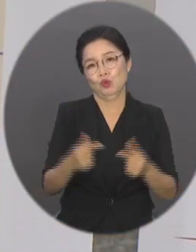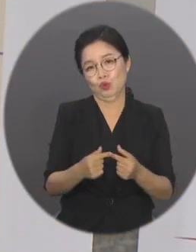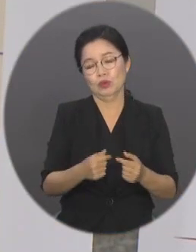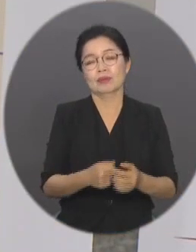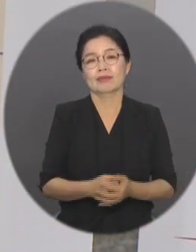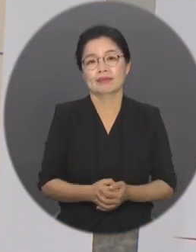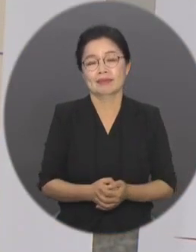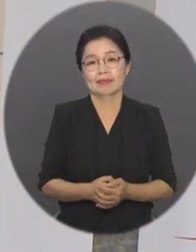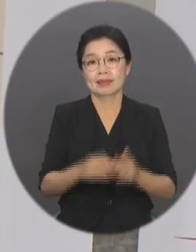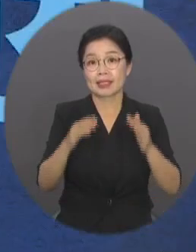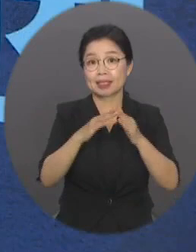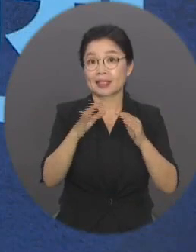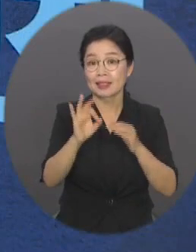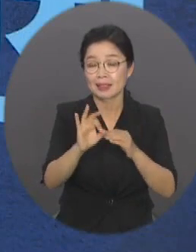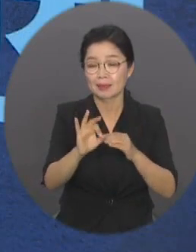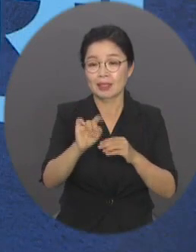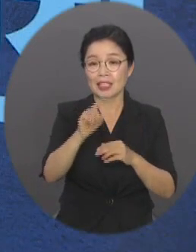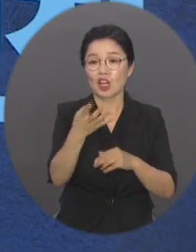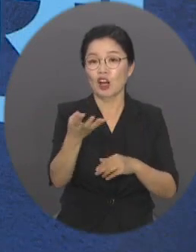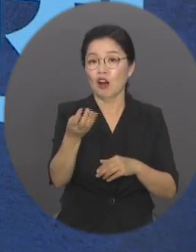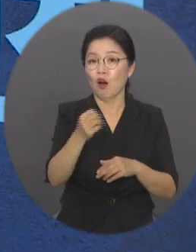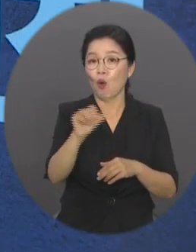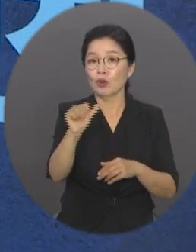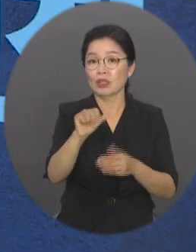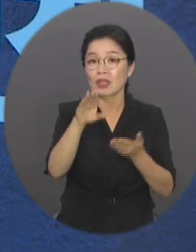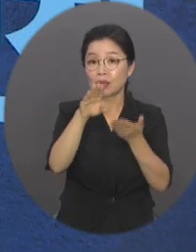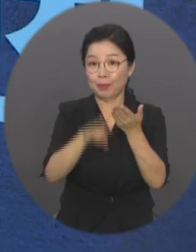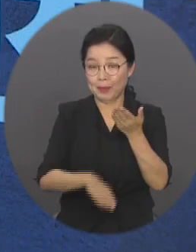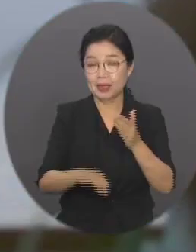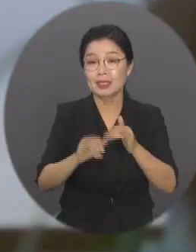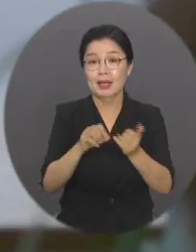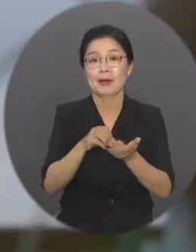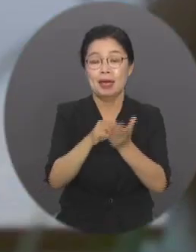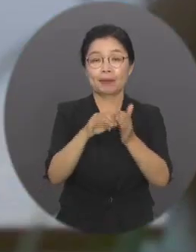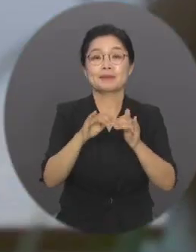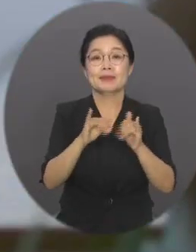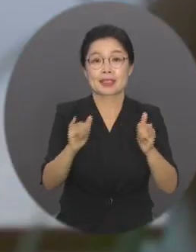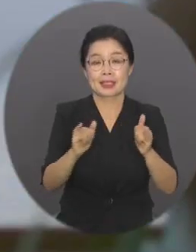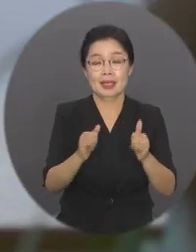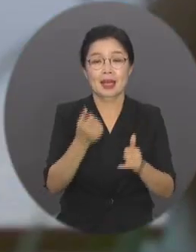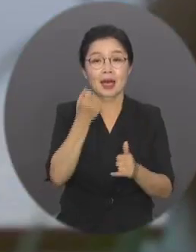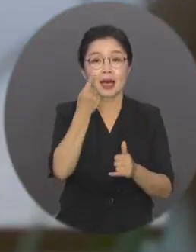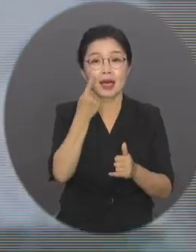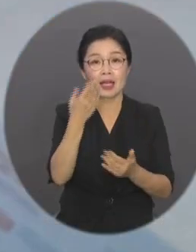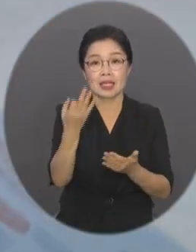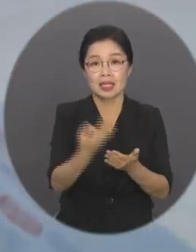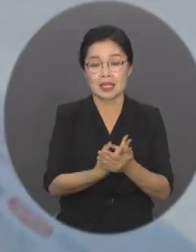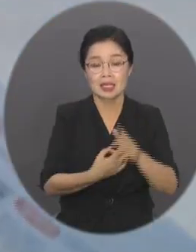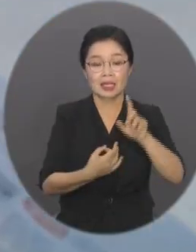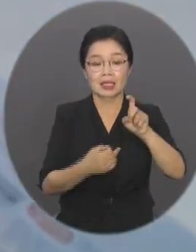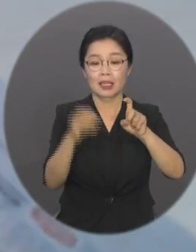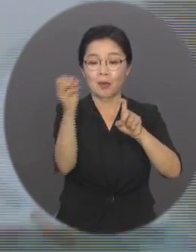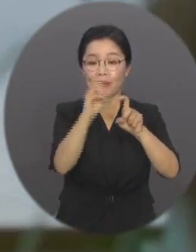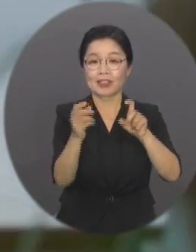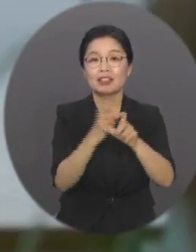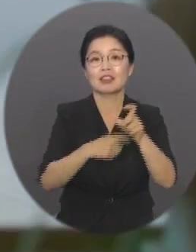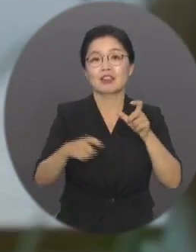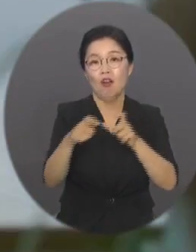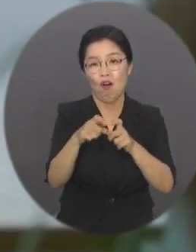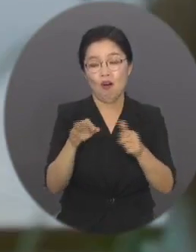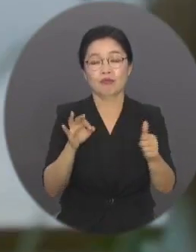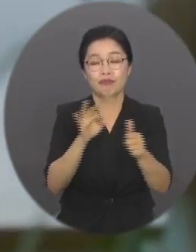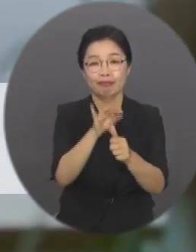주택금융공사는 주택 가격이 시가 1억 5천만 원 미만인 가입자에 대해서는 월 지급금을 10% 정도 더 지급해